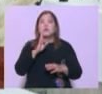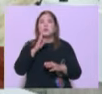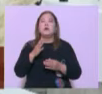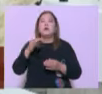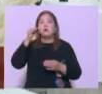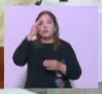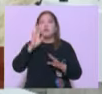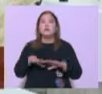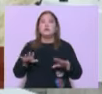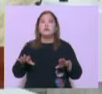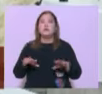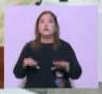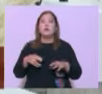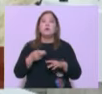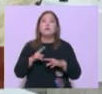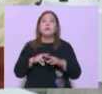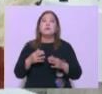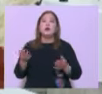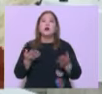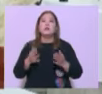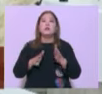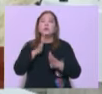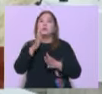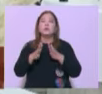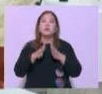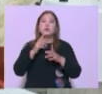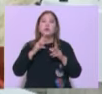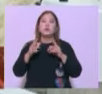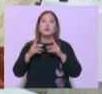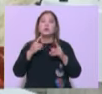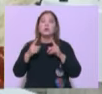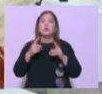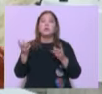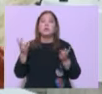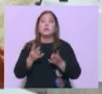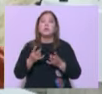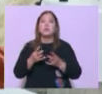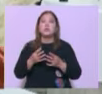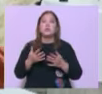бұл балдармен қалай сөйлесу керек, қандай подход жастардан бастағымыз келеді, өзгерді.